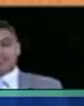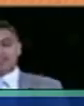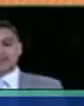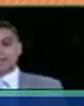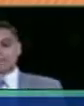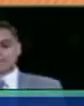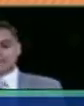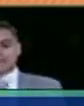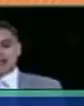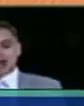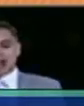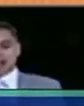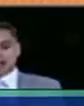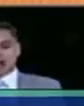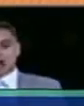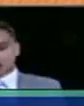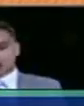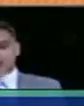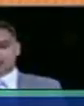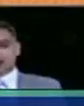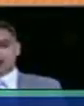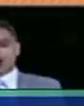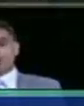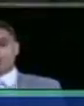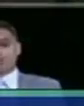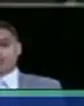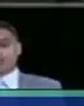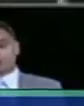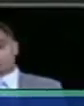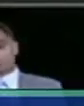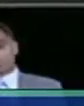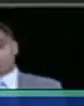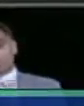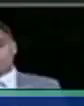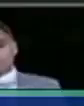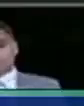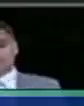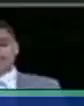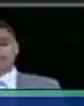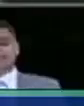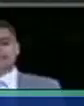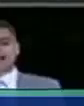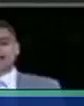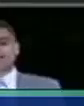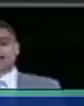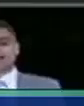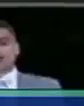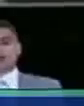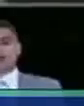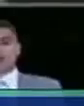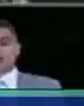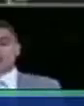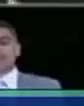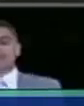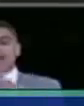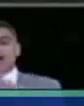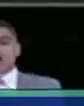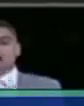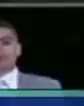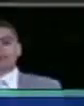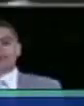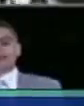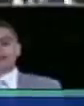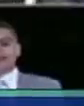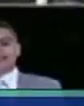انا تقديري للجميع وشكري للجميع وسلامي للجميع ودعواتي لكم كلكم بالخير